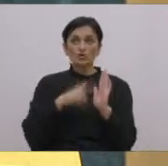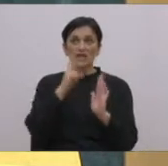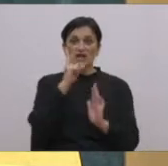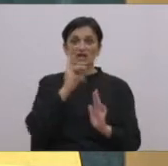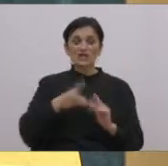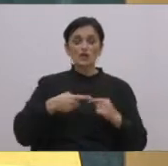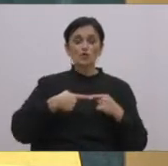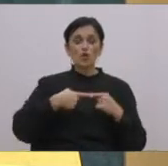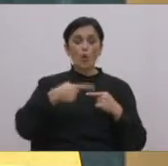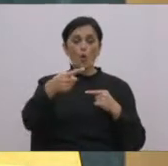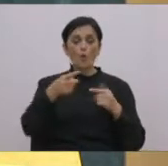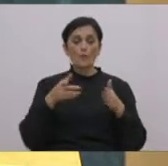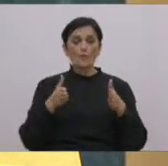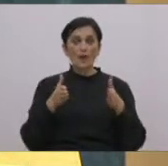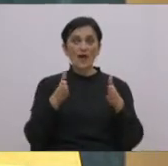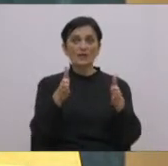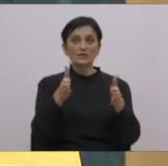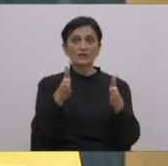რომელიც